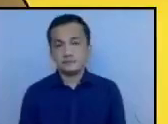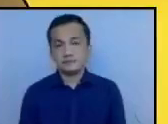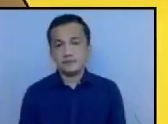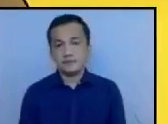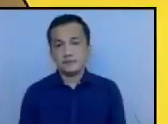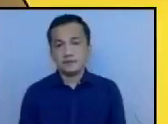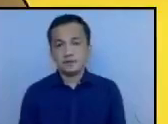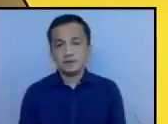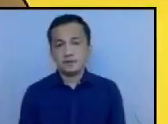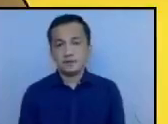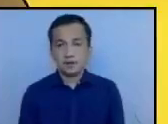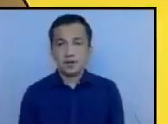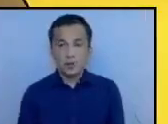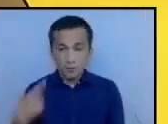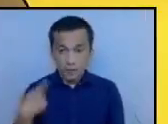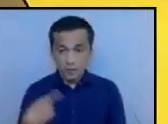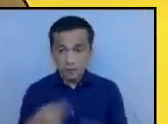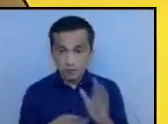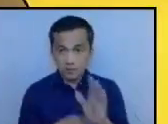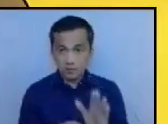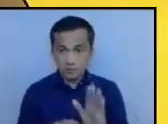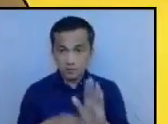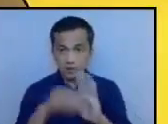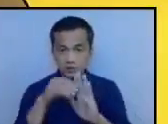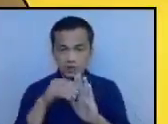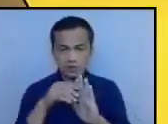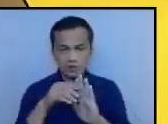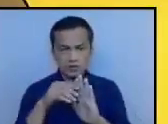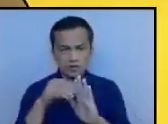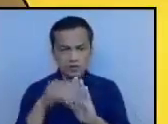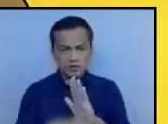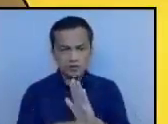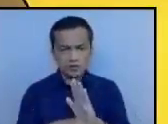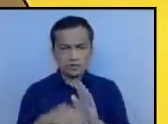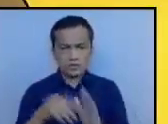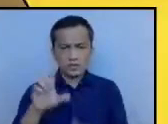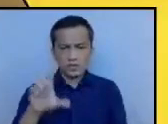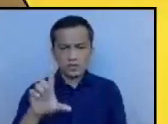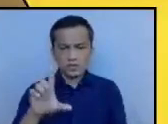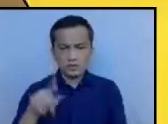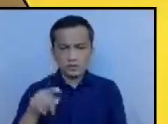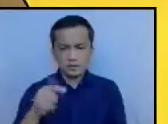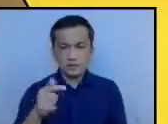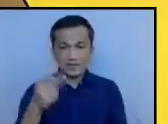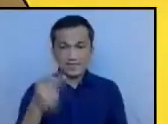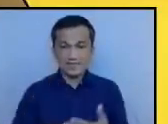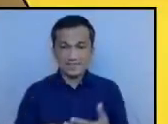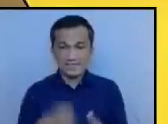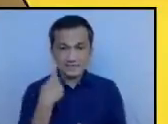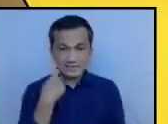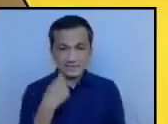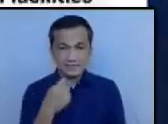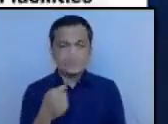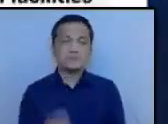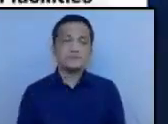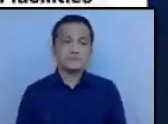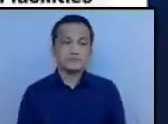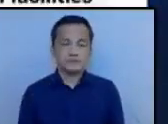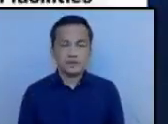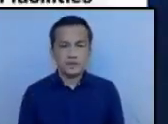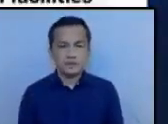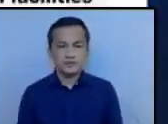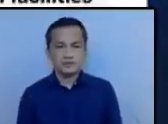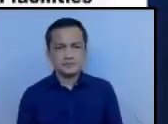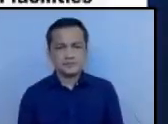May indikasyon ng pagbaba ng presyuhan sa liquefied petroleum gas batay sa nagdaang trading days. Ito ang kinumpirma